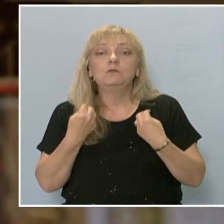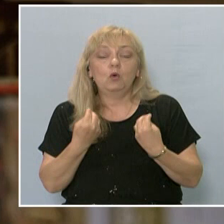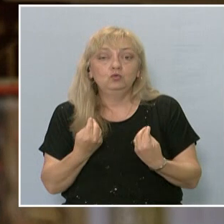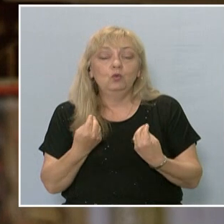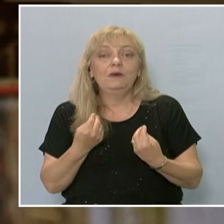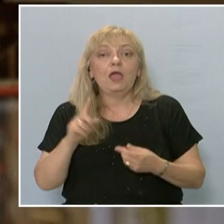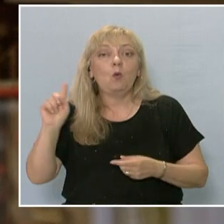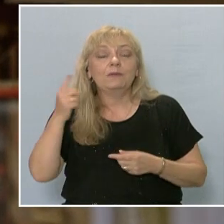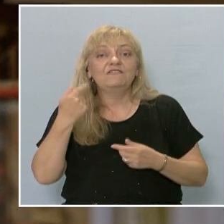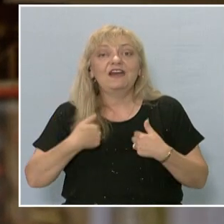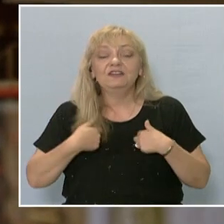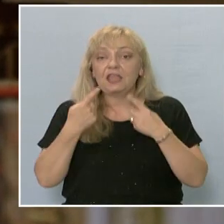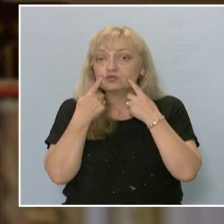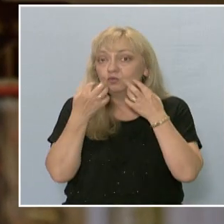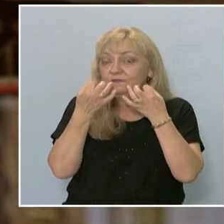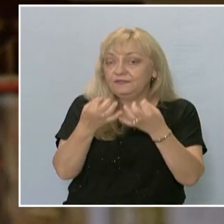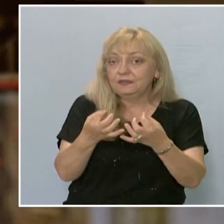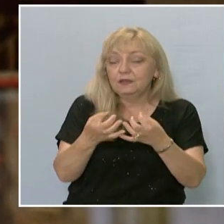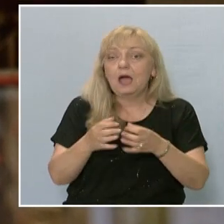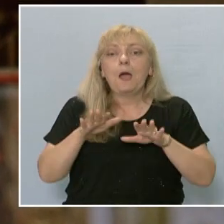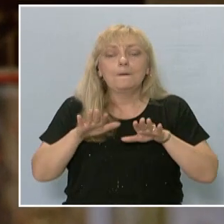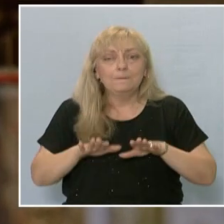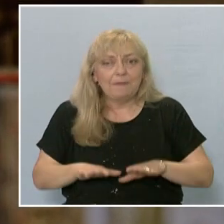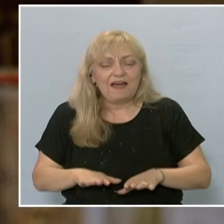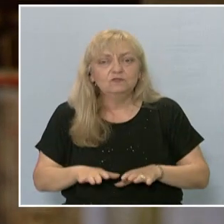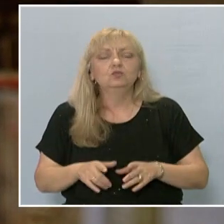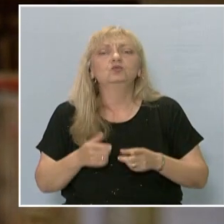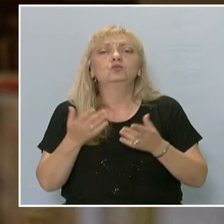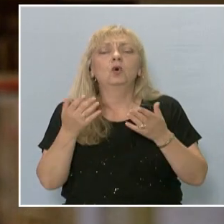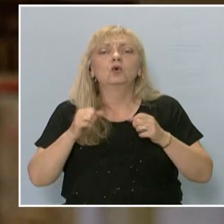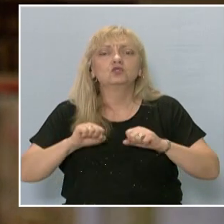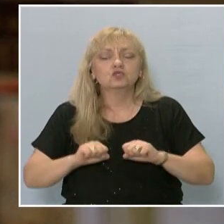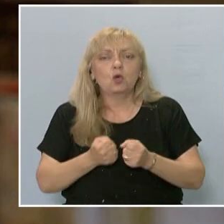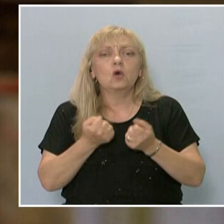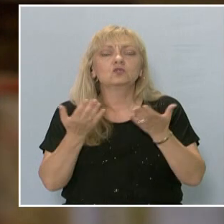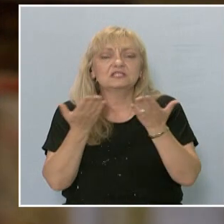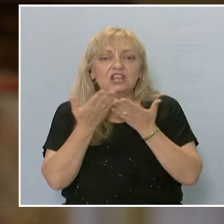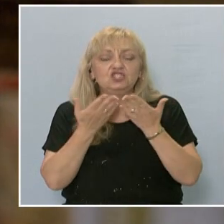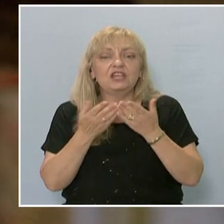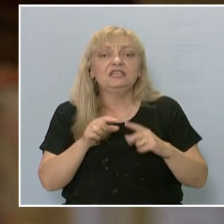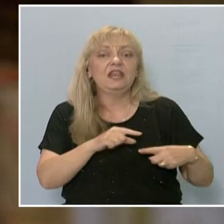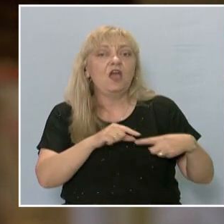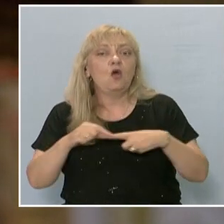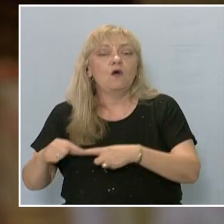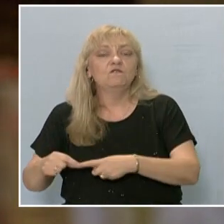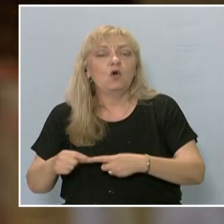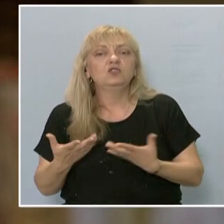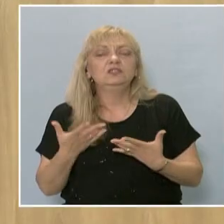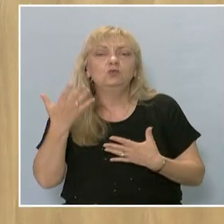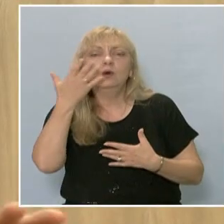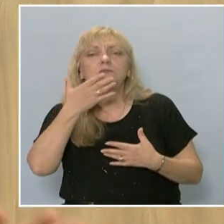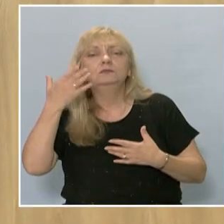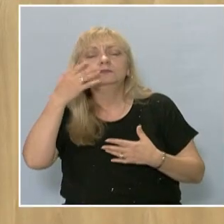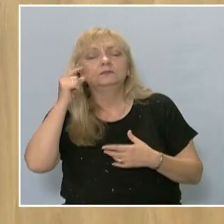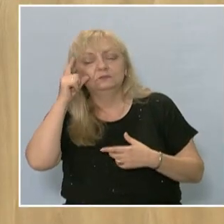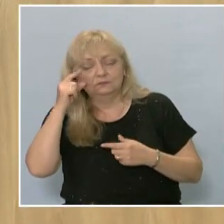концентрация много хора не знаят че всъщност бавната и монотонна скорост на четене води до автохипноза